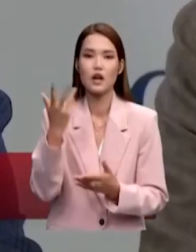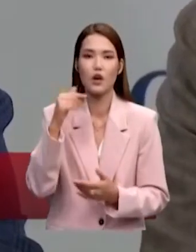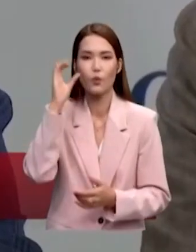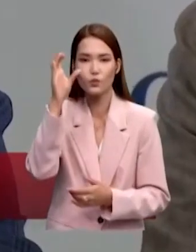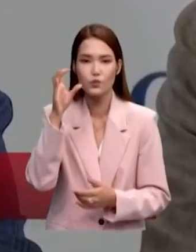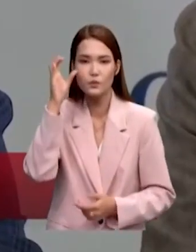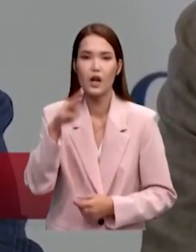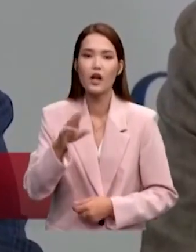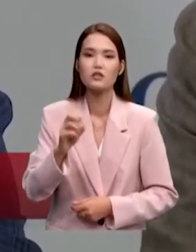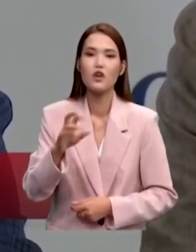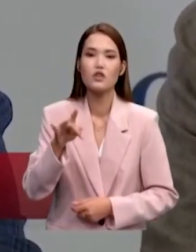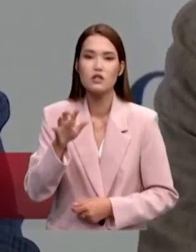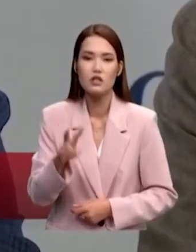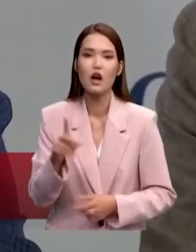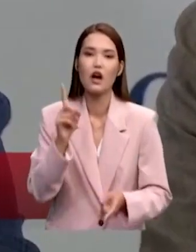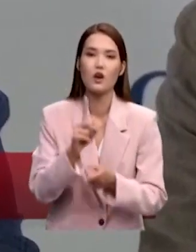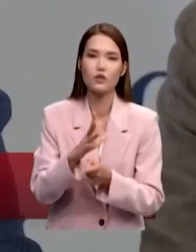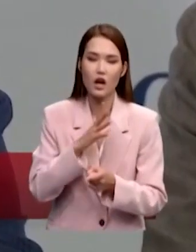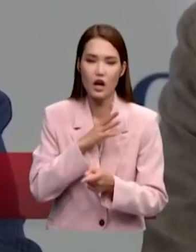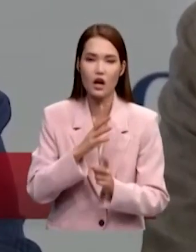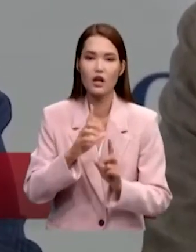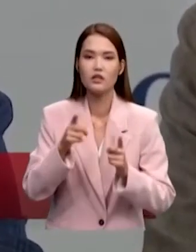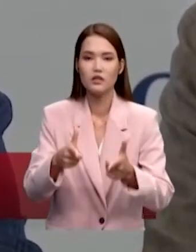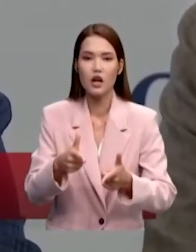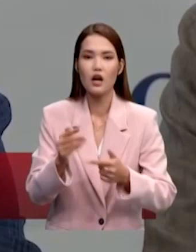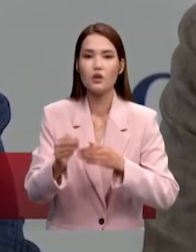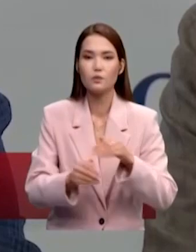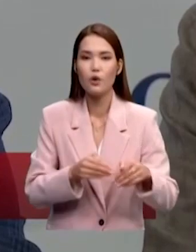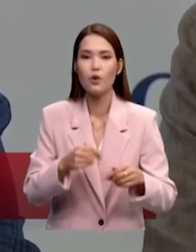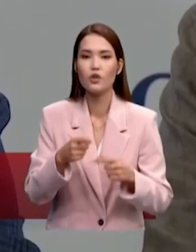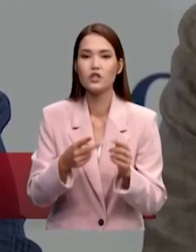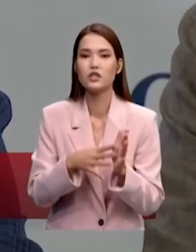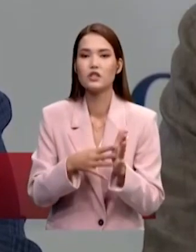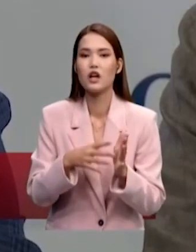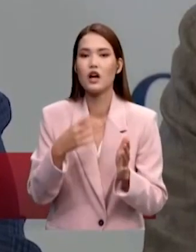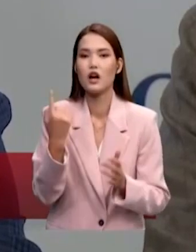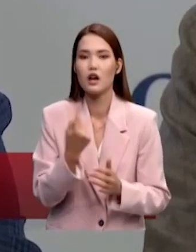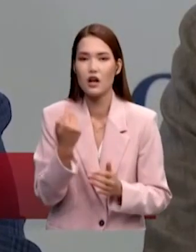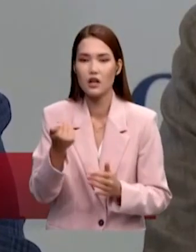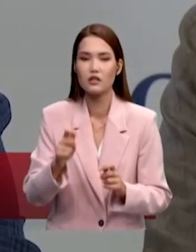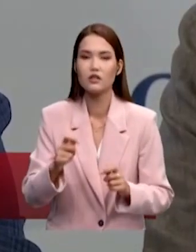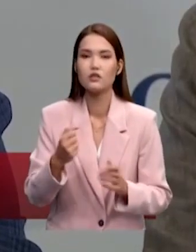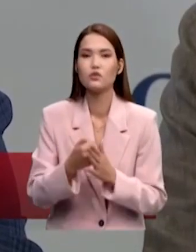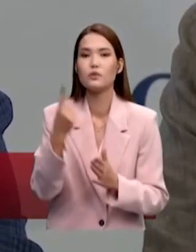Узбекистан, Таджикистан. На долю этих трех стран приходится от 91 до